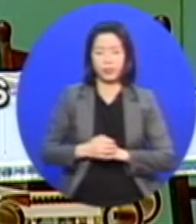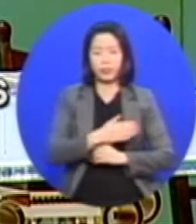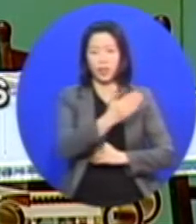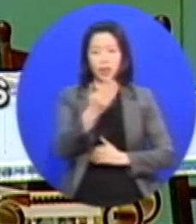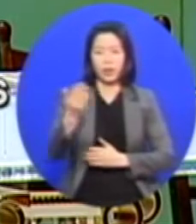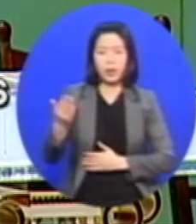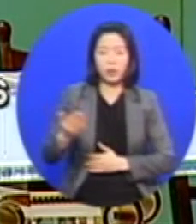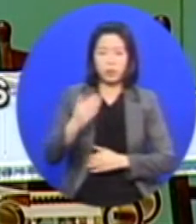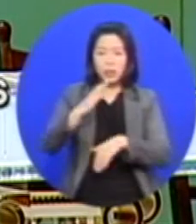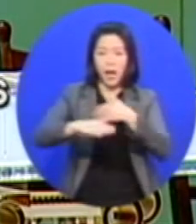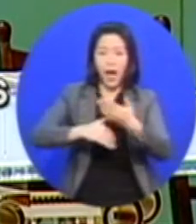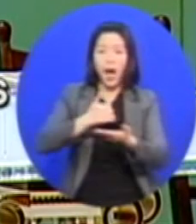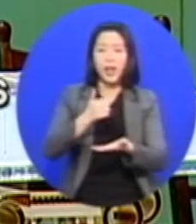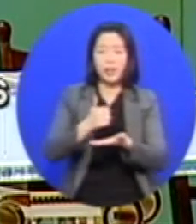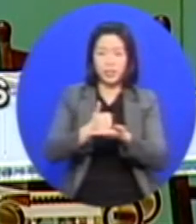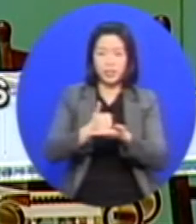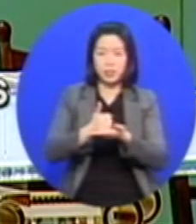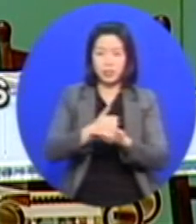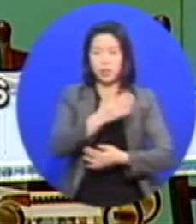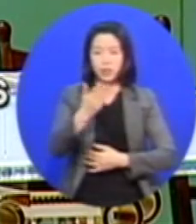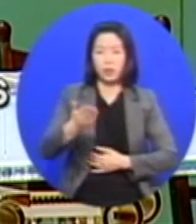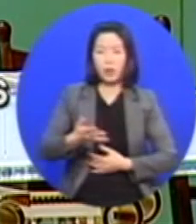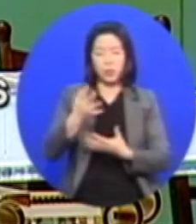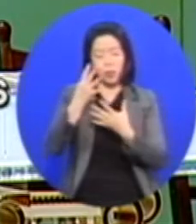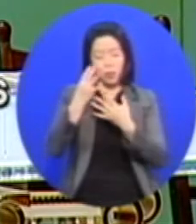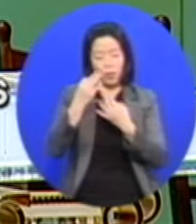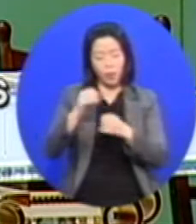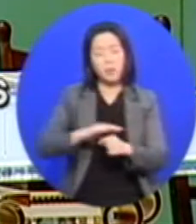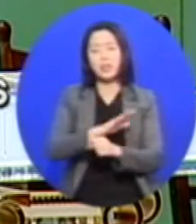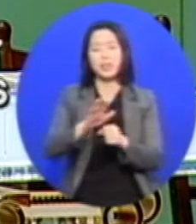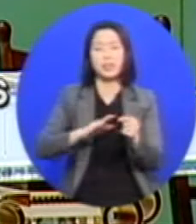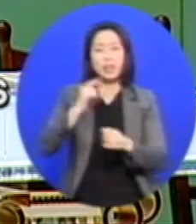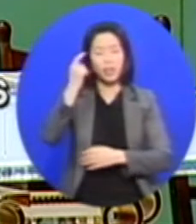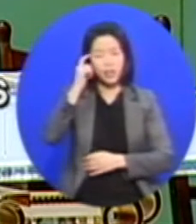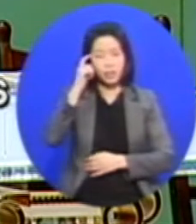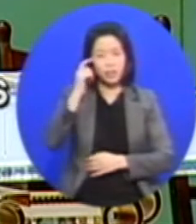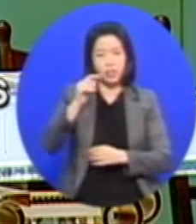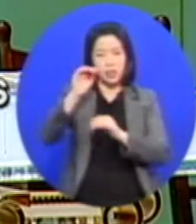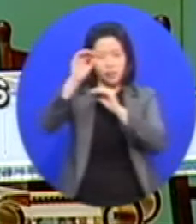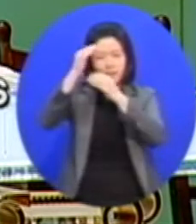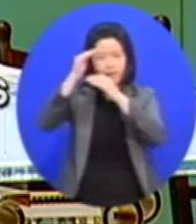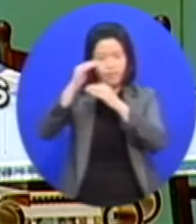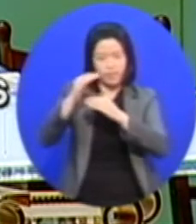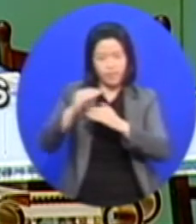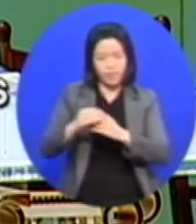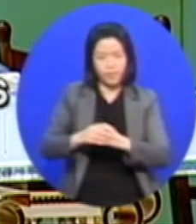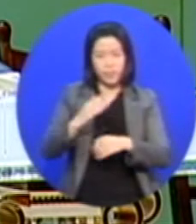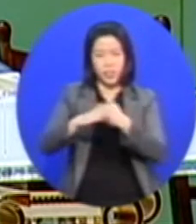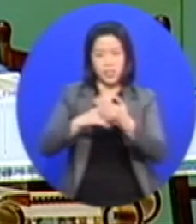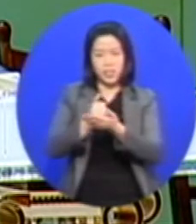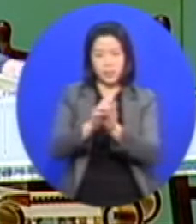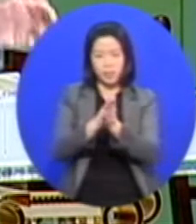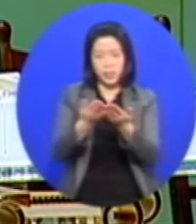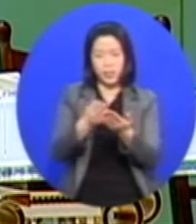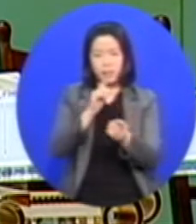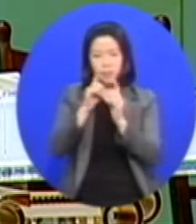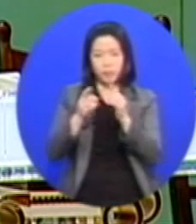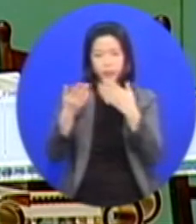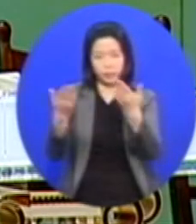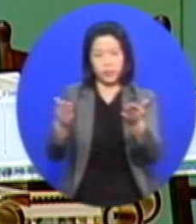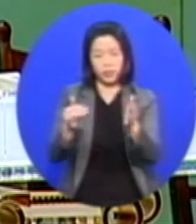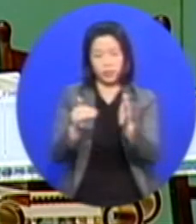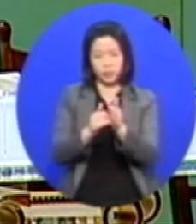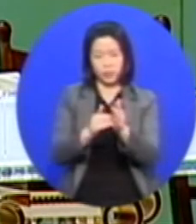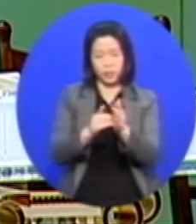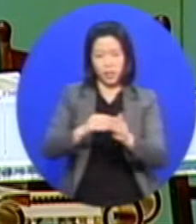여러분 하나님이 여러분 얼마나 사랑하시는지 구구절절이 성경은 말해주고 있습니다 독생자를 주시기